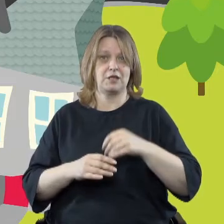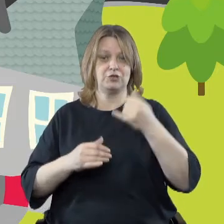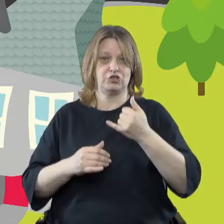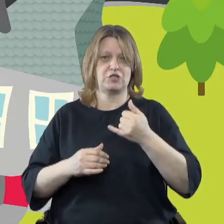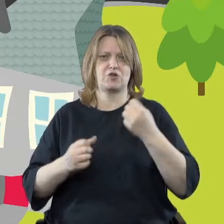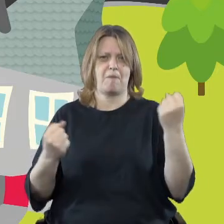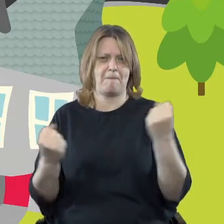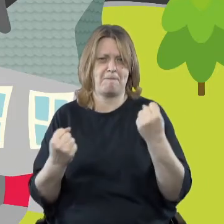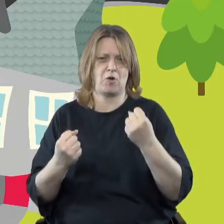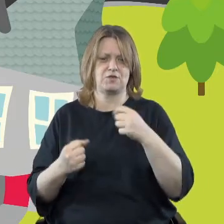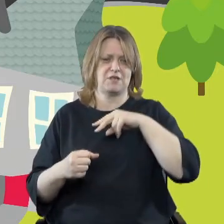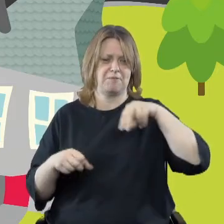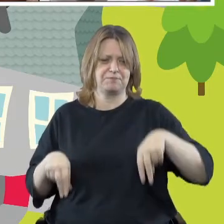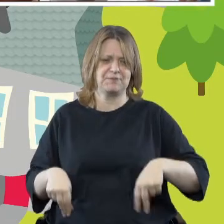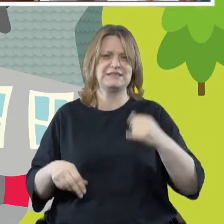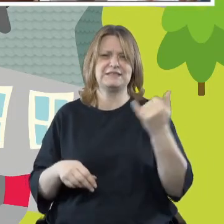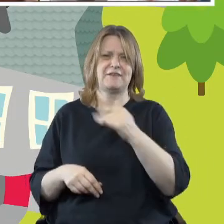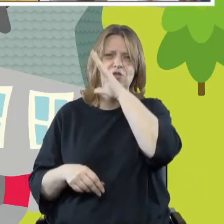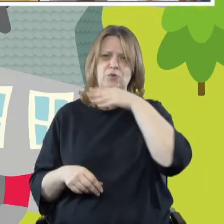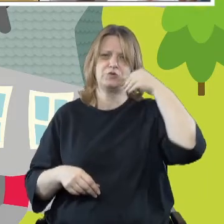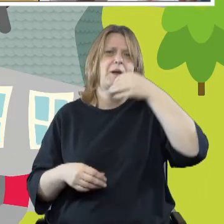zapięte, jest zawsze uśmiechnięte. Co to takiego?